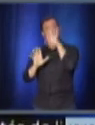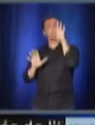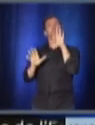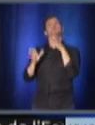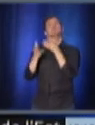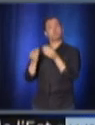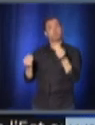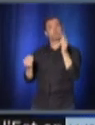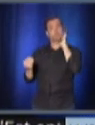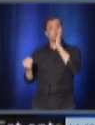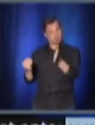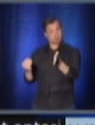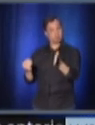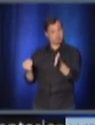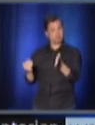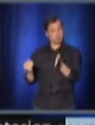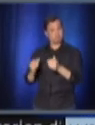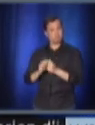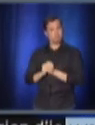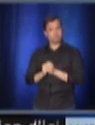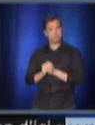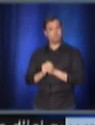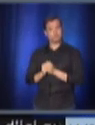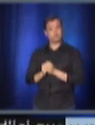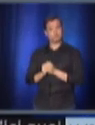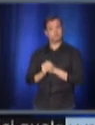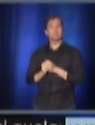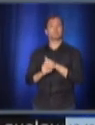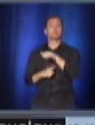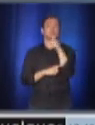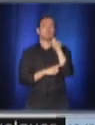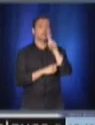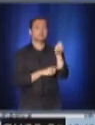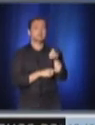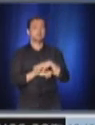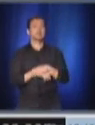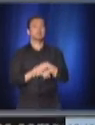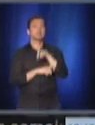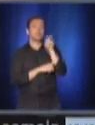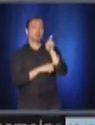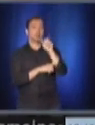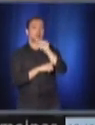examinons cela de très près, je vous l'assure. Deuxième question, Dr. Arruda.